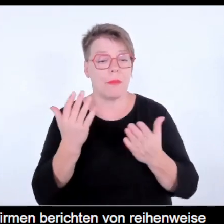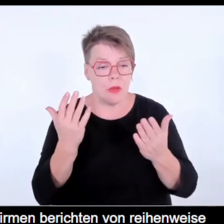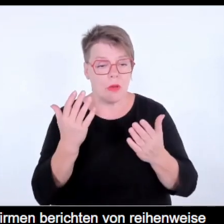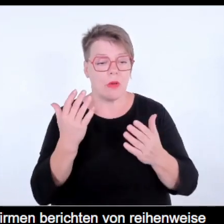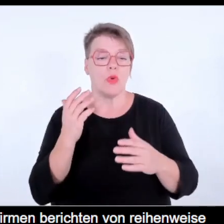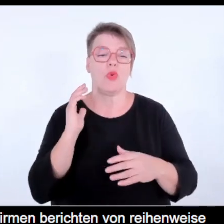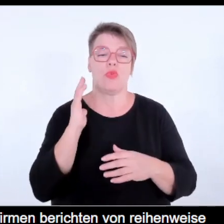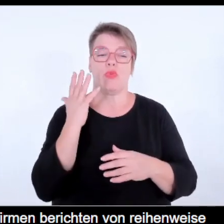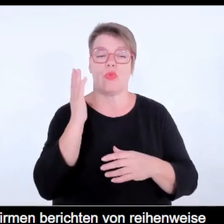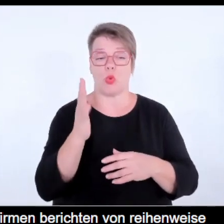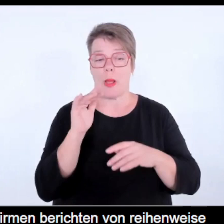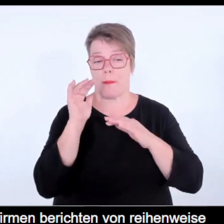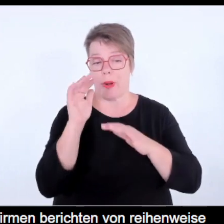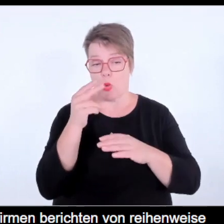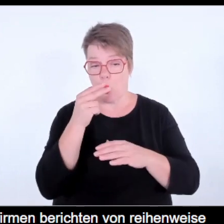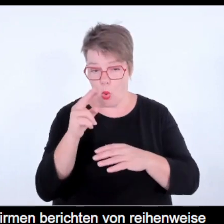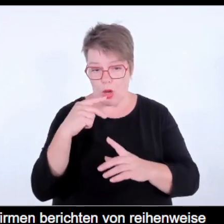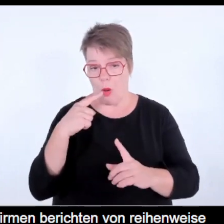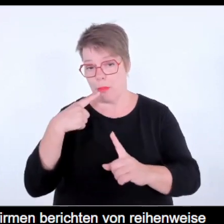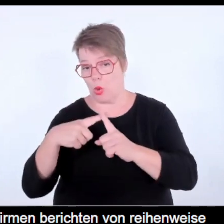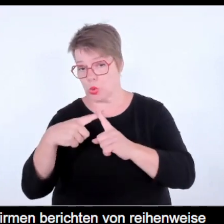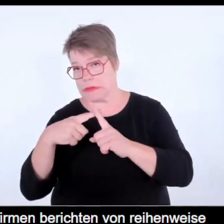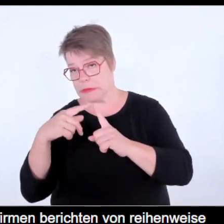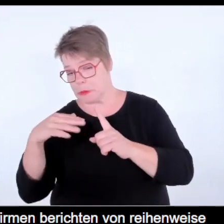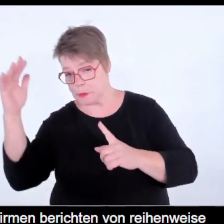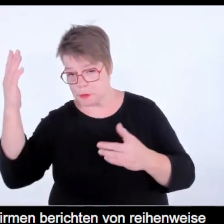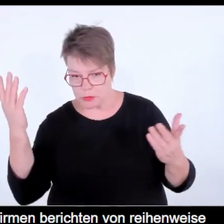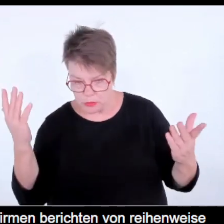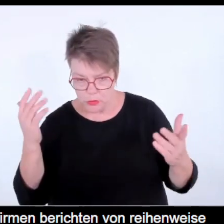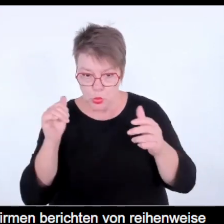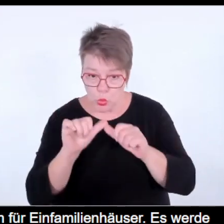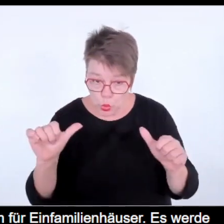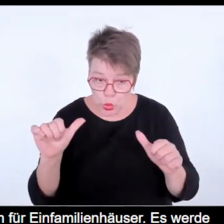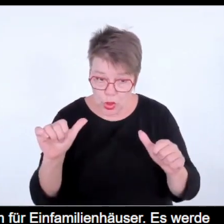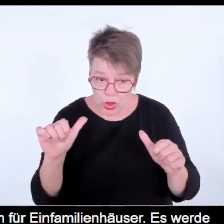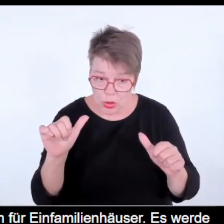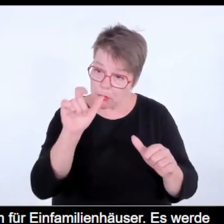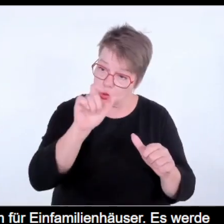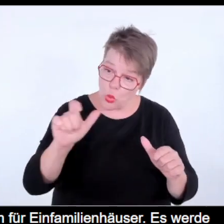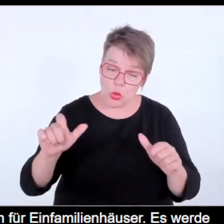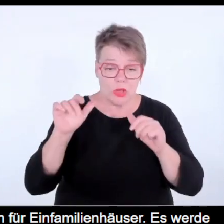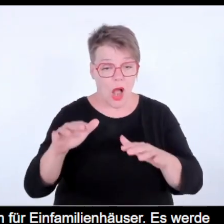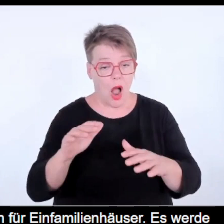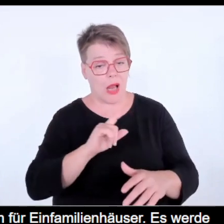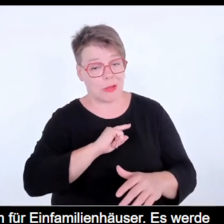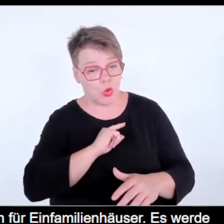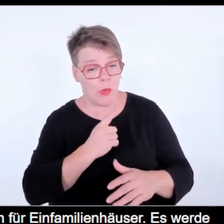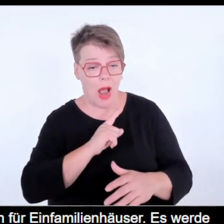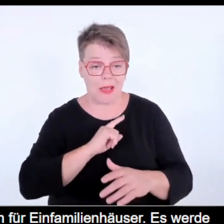Kreis der Berechtigten. Die Einkommensgrenzen werden noch einmal erweitert, sodass jetzt rund 60 Prozent unserer Bevölkerung davon teilhaben können.